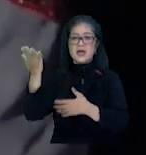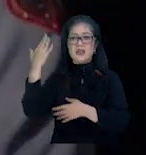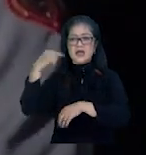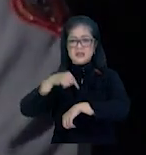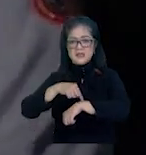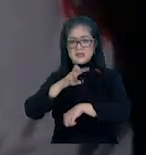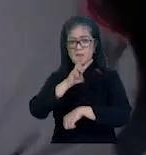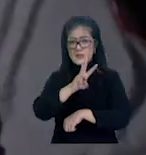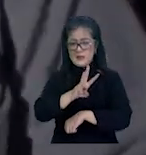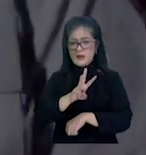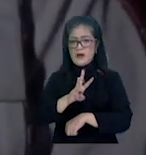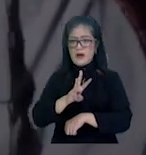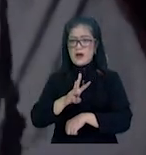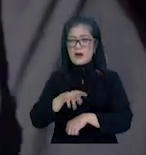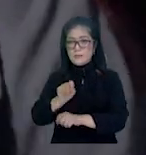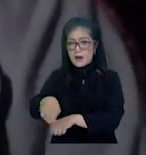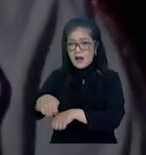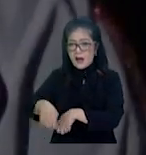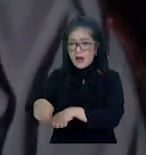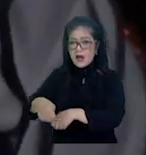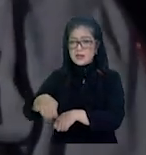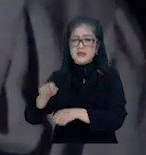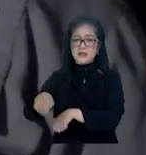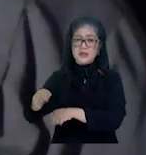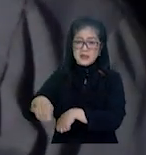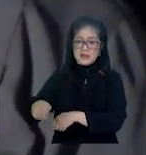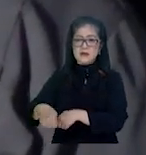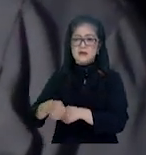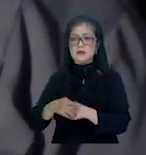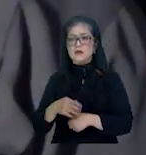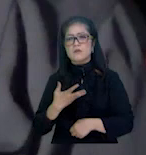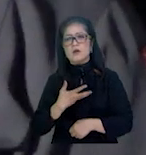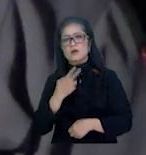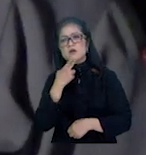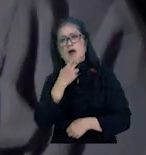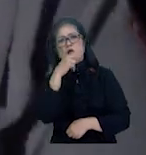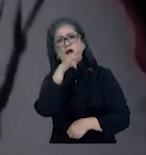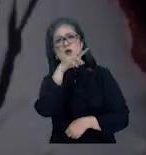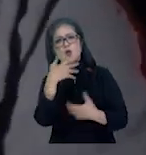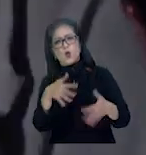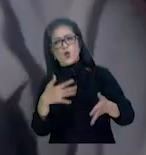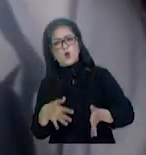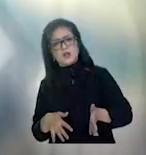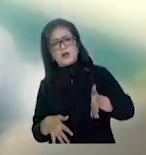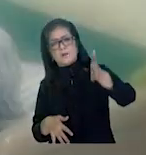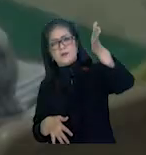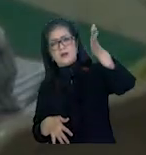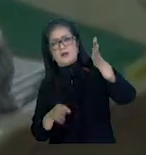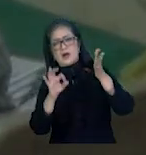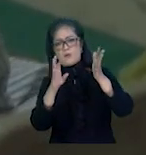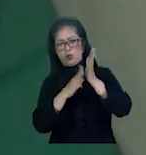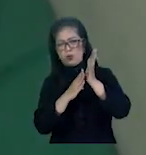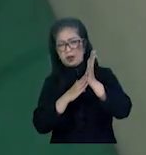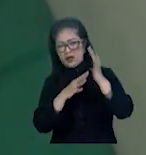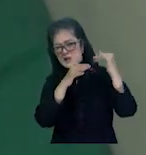saat dia mengambil pasir tiba-tiba diatas 30 meter itu longsor akhirnya